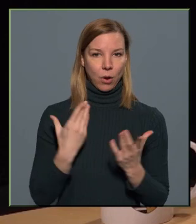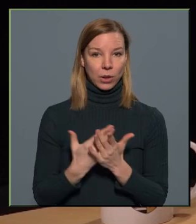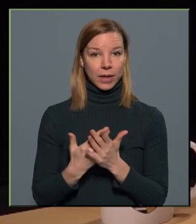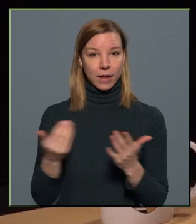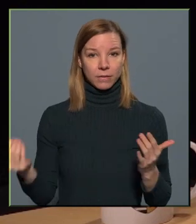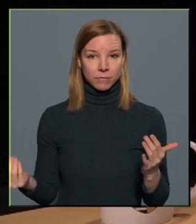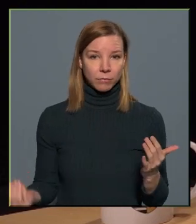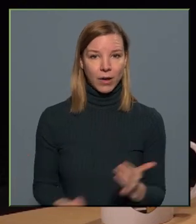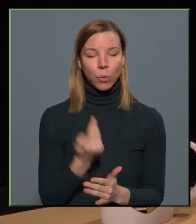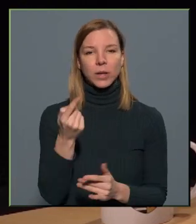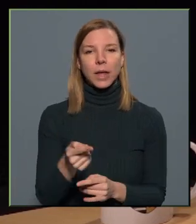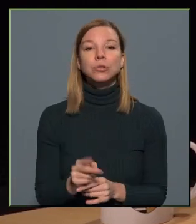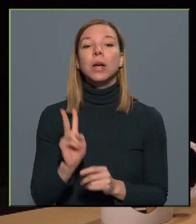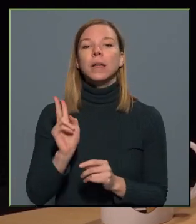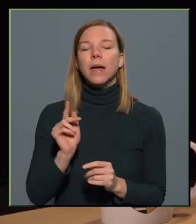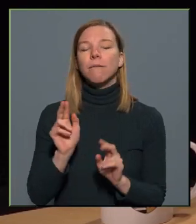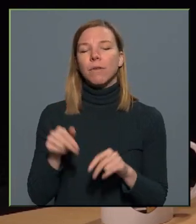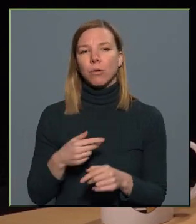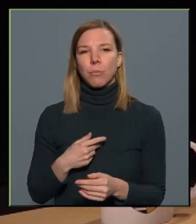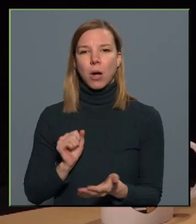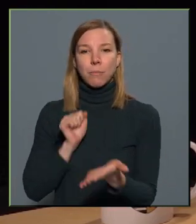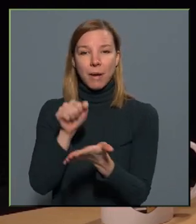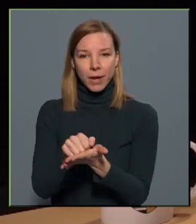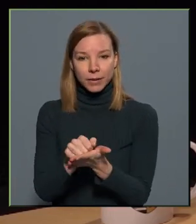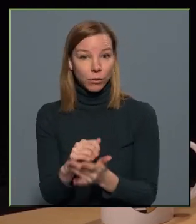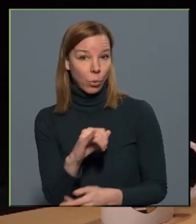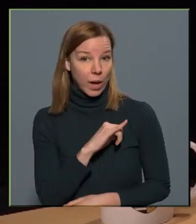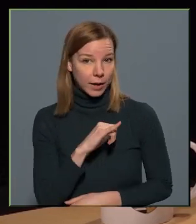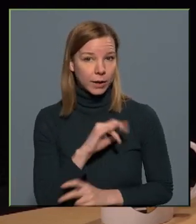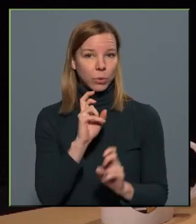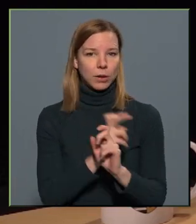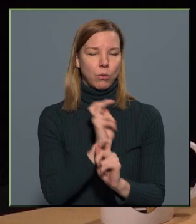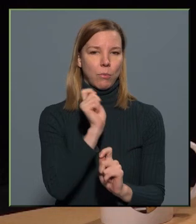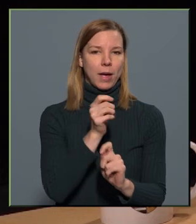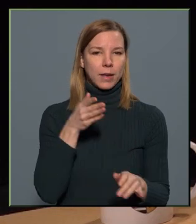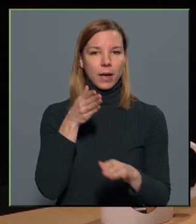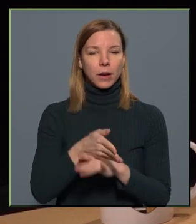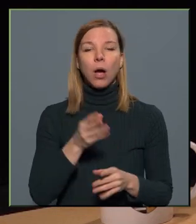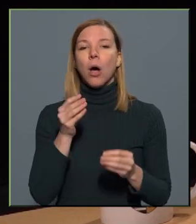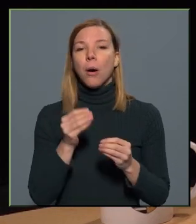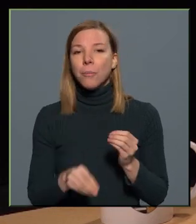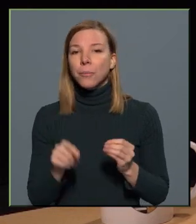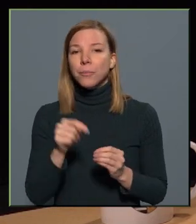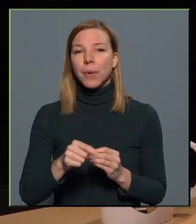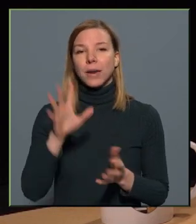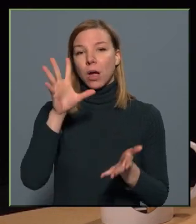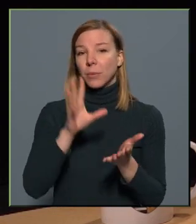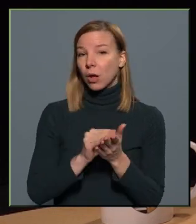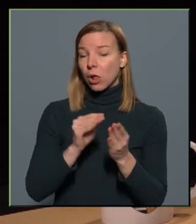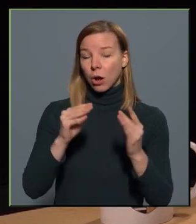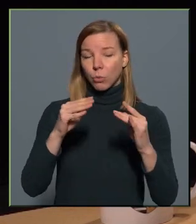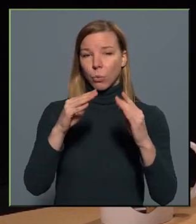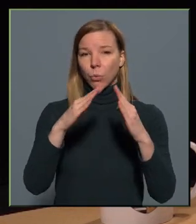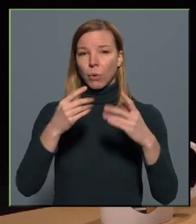élénk Kőbánya iránt, hiszen akár ipartelepítési célokra, akár lakóingatlan fejlesztésre, például a gyárdülő térsége kiválóan